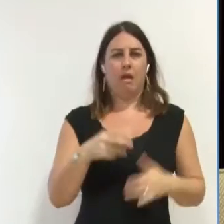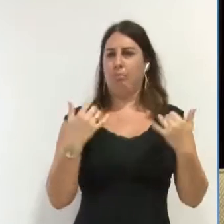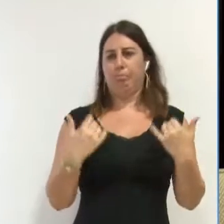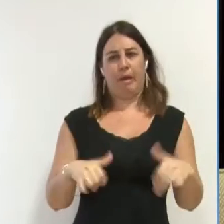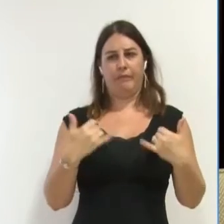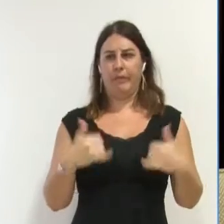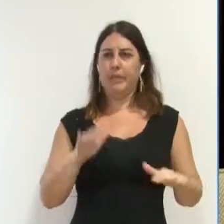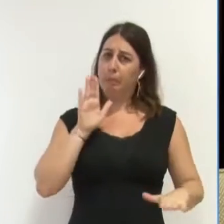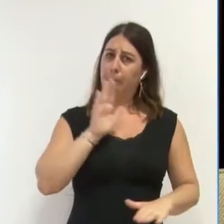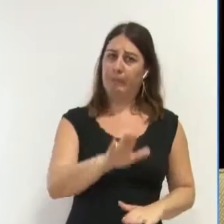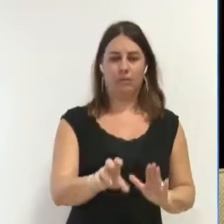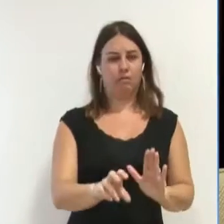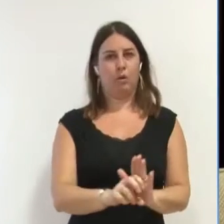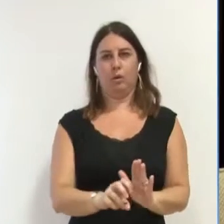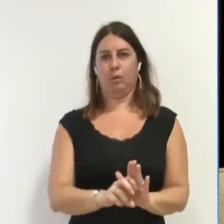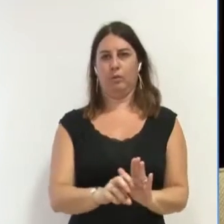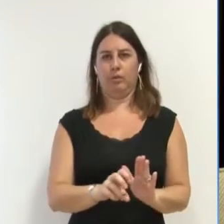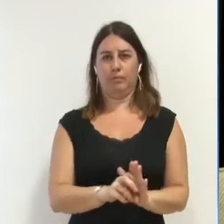à Grenoble.